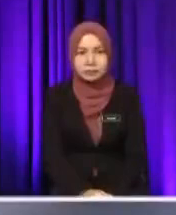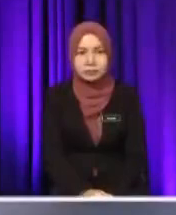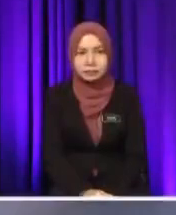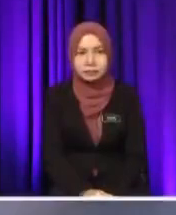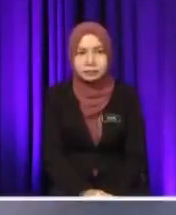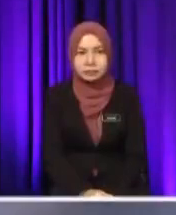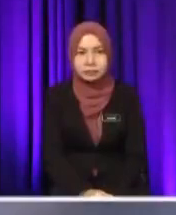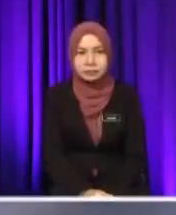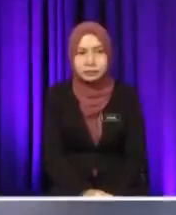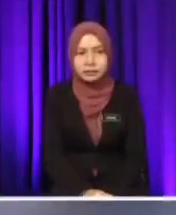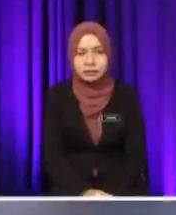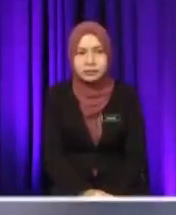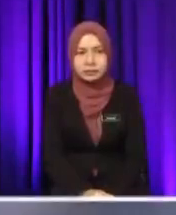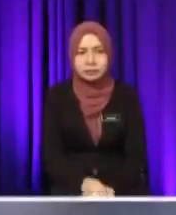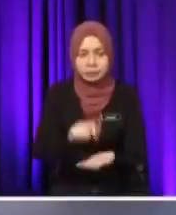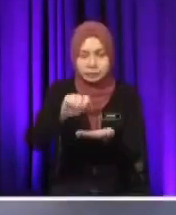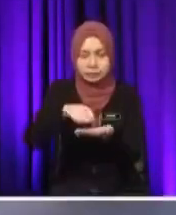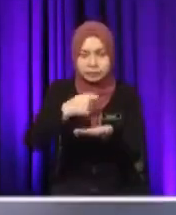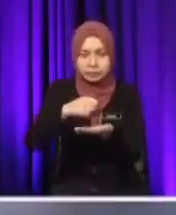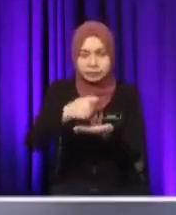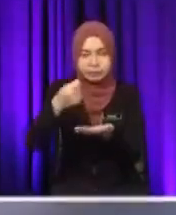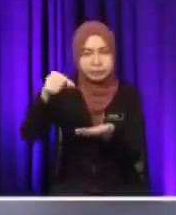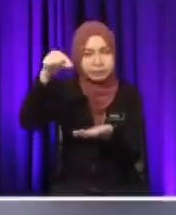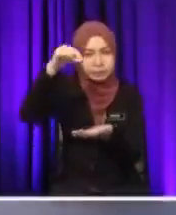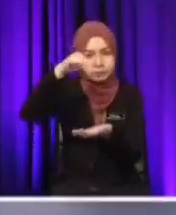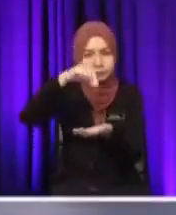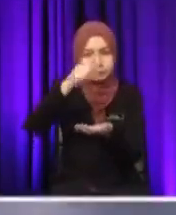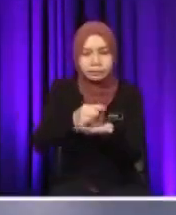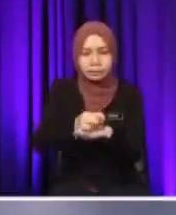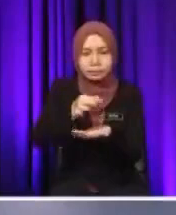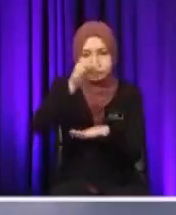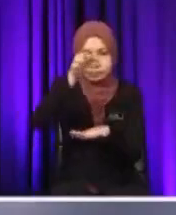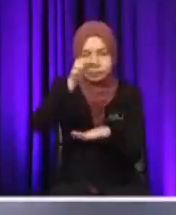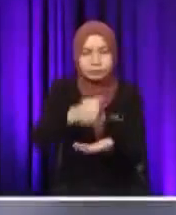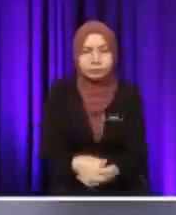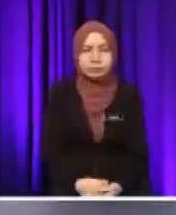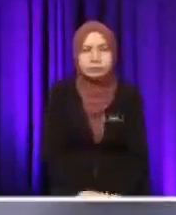So kita macam kikis Okay, boleh. Boleh guna. Guna ni, eh?